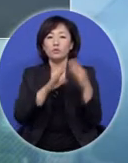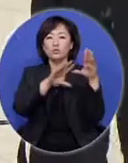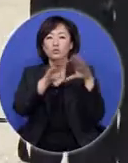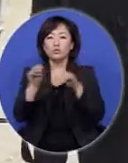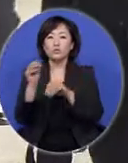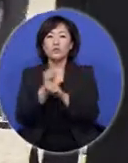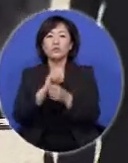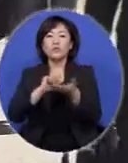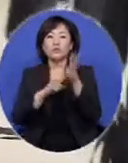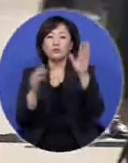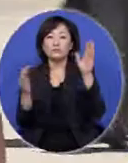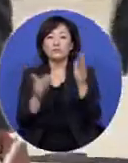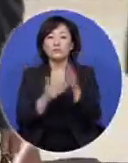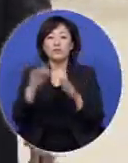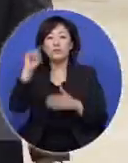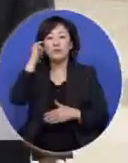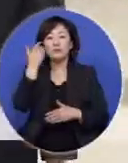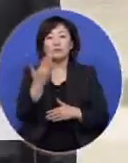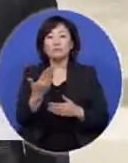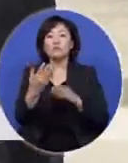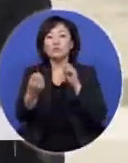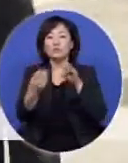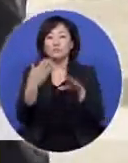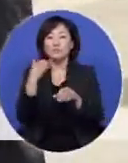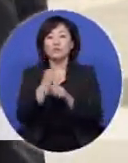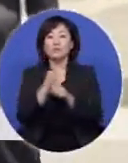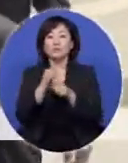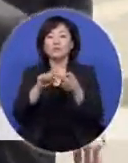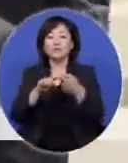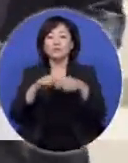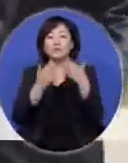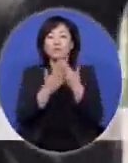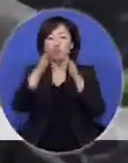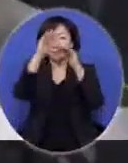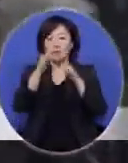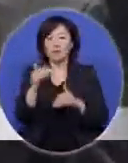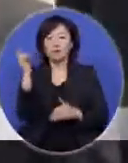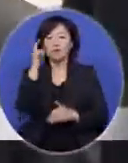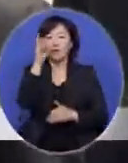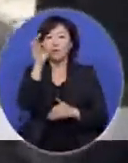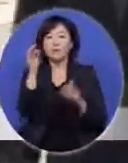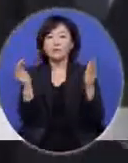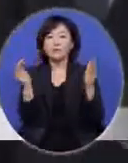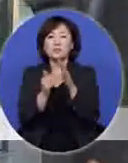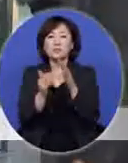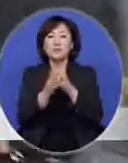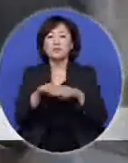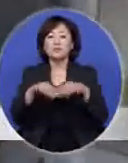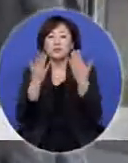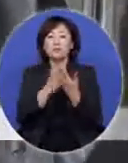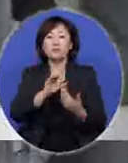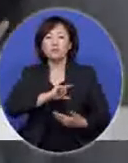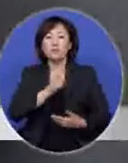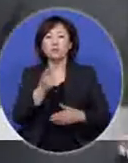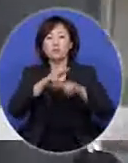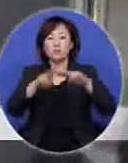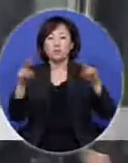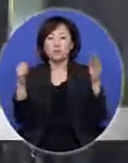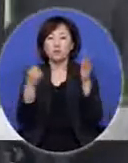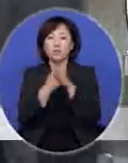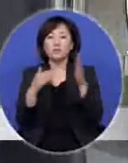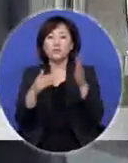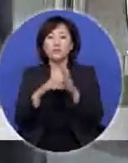공시했습니다. 청문을 통해 무학 측의 소명을 들었지만 불법 주류 제조 사실이 명확해 면허 취소 결정을 내렸다는